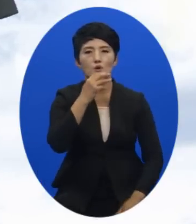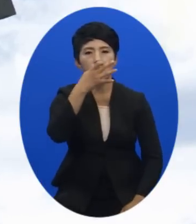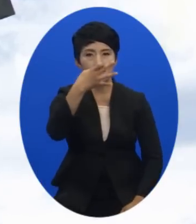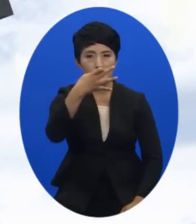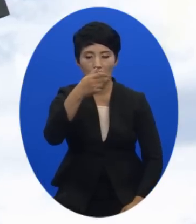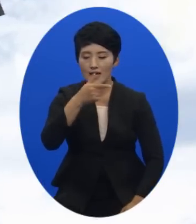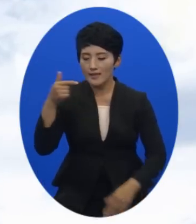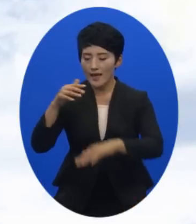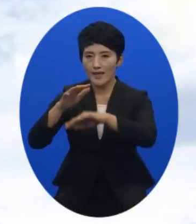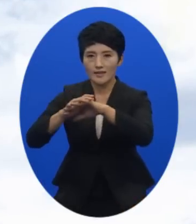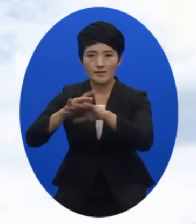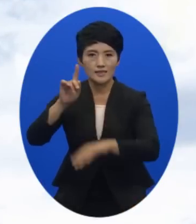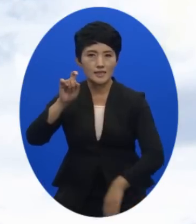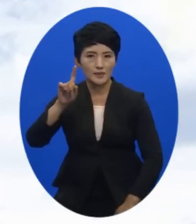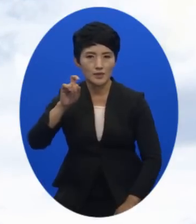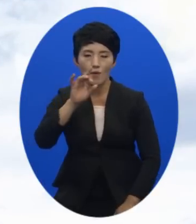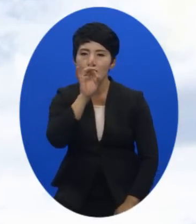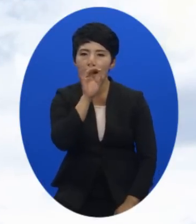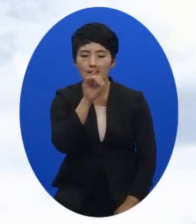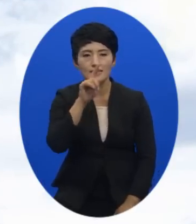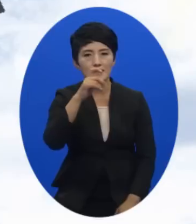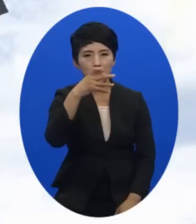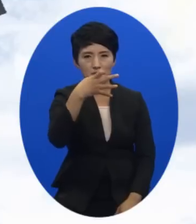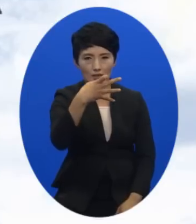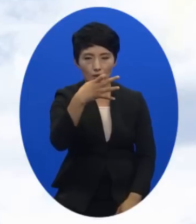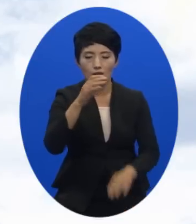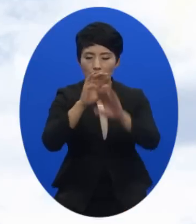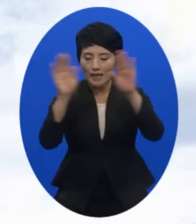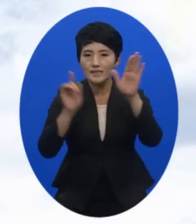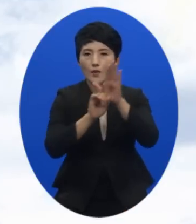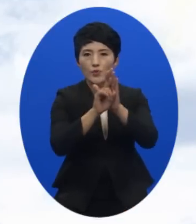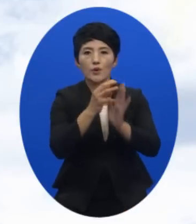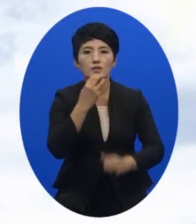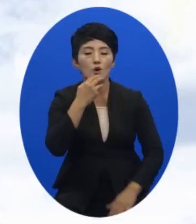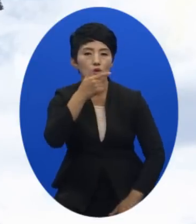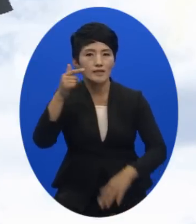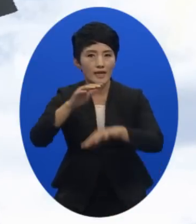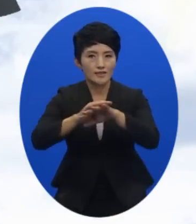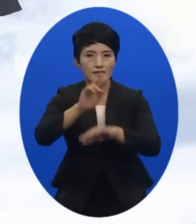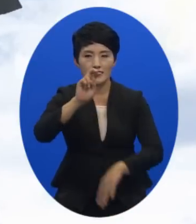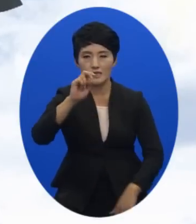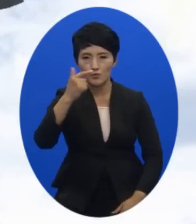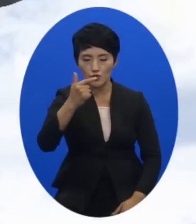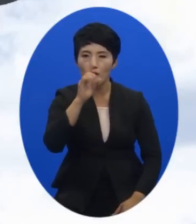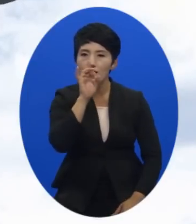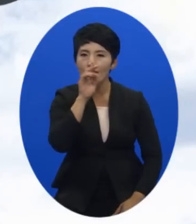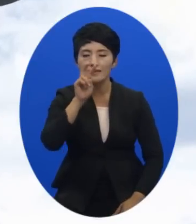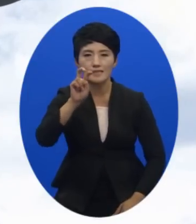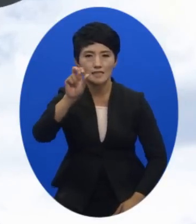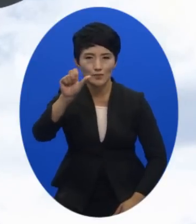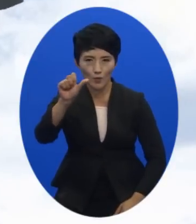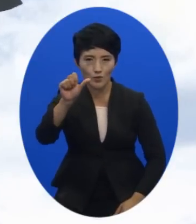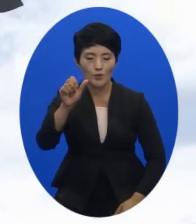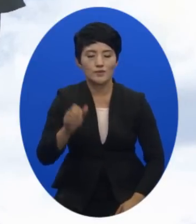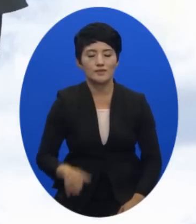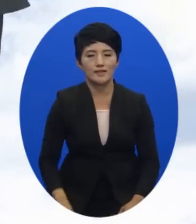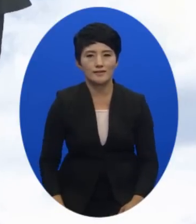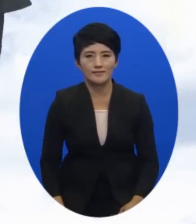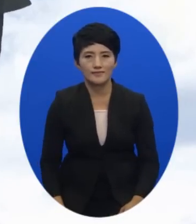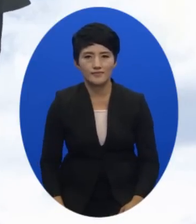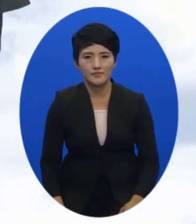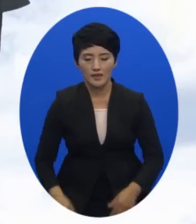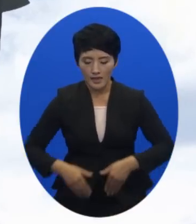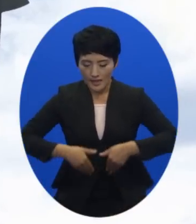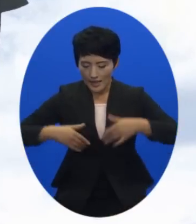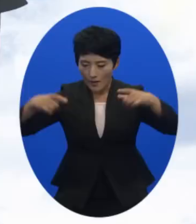대전 11도, 강릉 14도, 낮 기온 서울, 대전 26도, 강릉 25도 보이겠습니다.